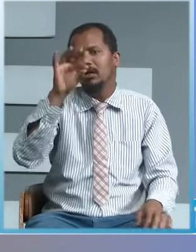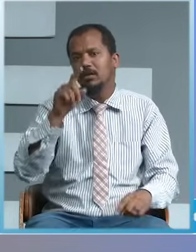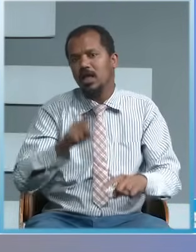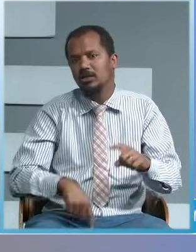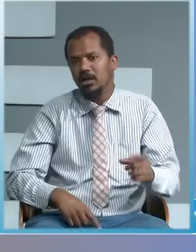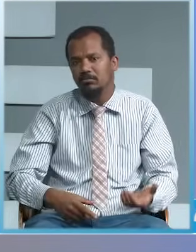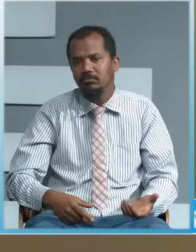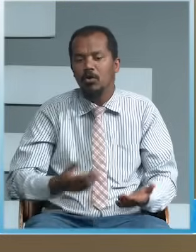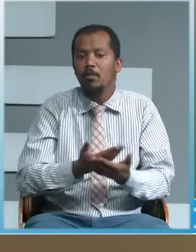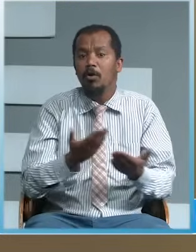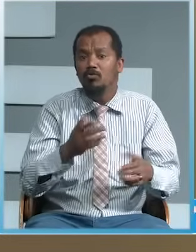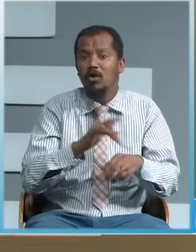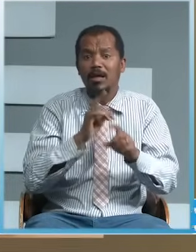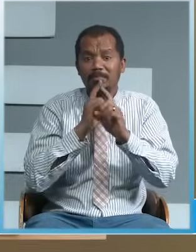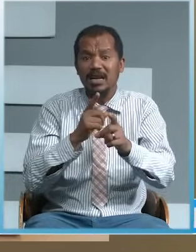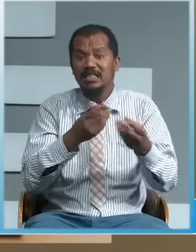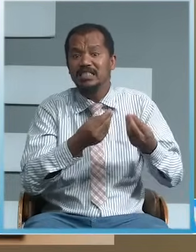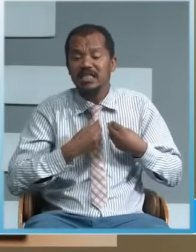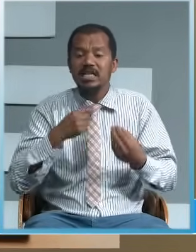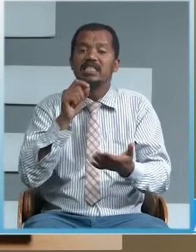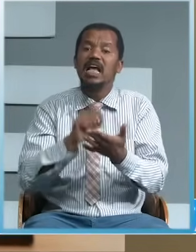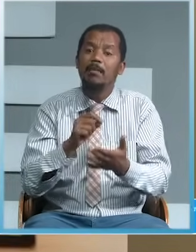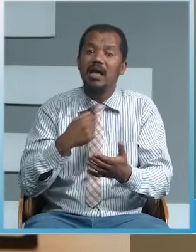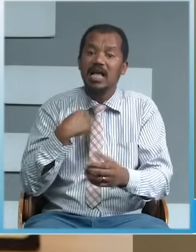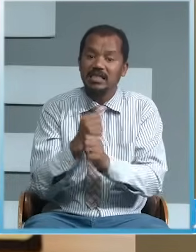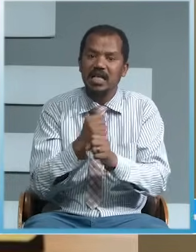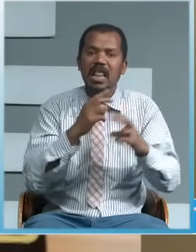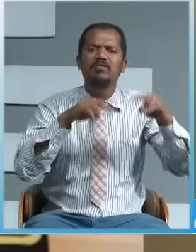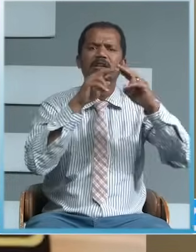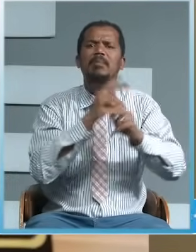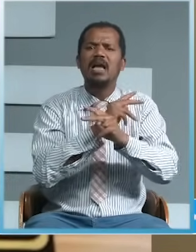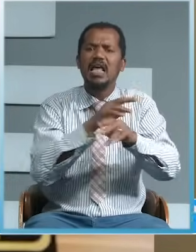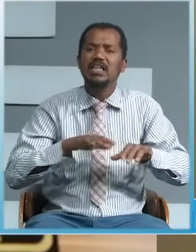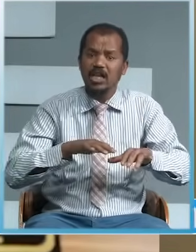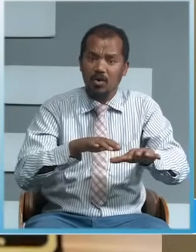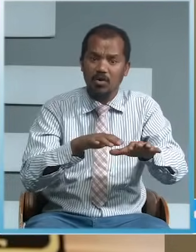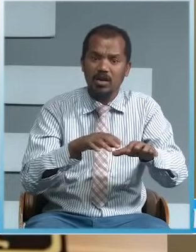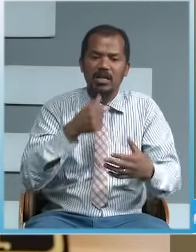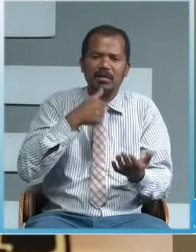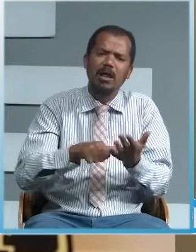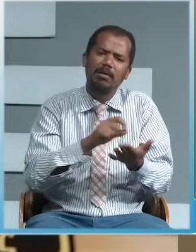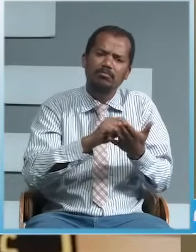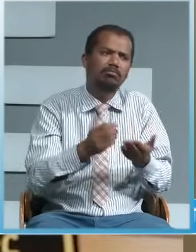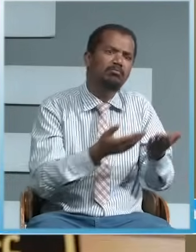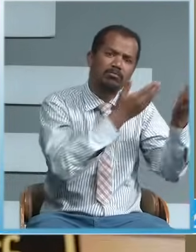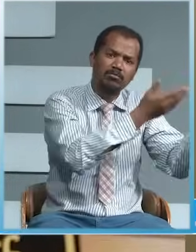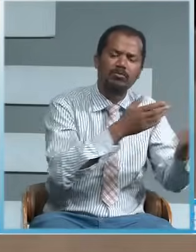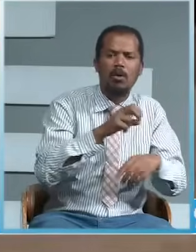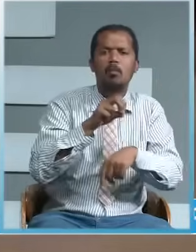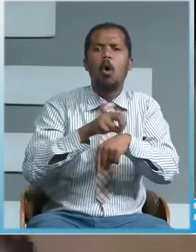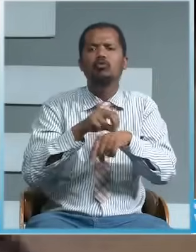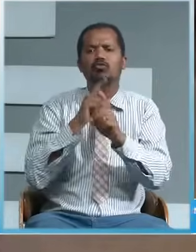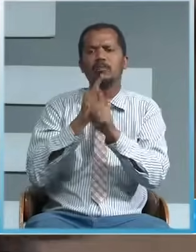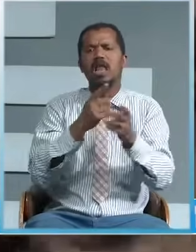ማግኘት አልቻልንም። በጉዳዩ ላይ ምላሽ እንዲሰጠን ዘገባውን ስንሰራ ለኢፌሪ የመከላከያ ሰራዊት ደብዳቤ ብንጽፍም